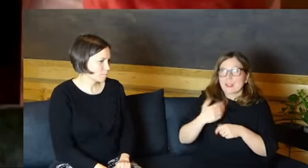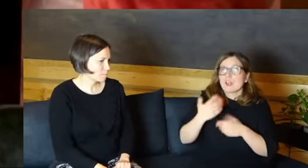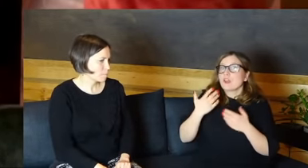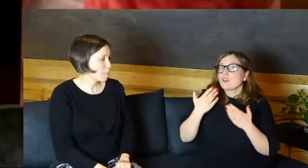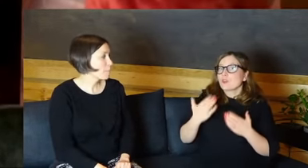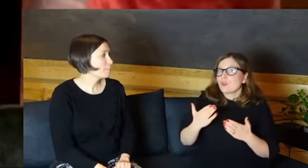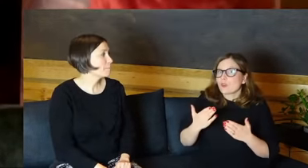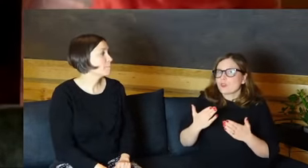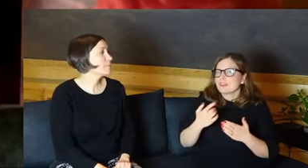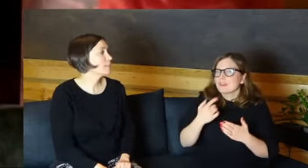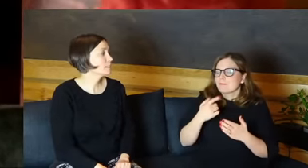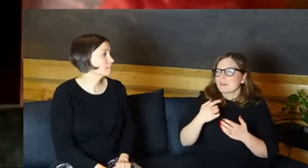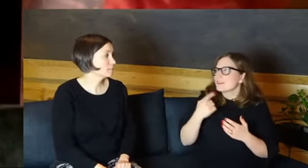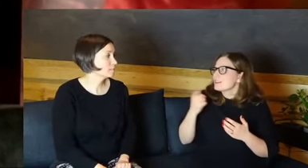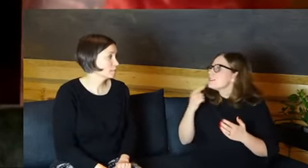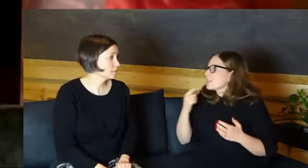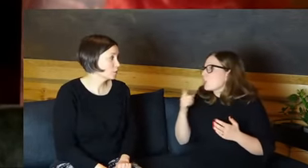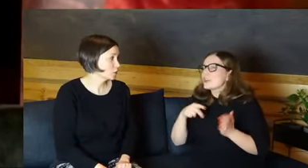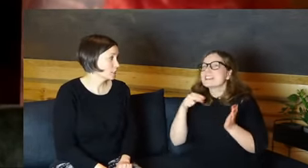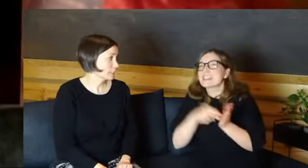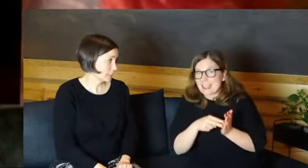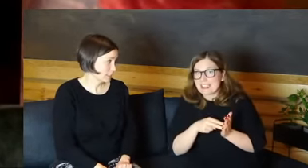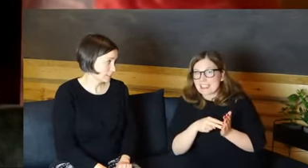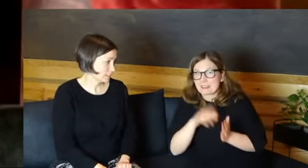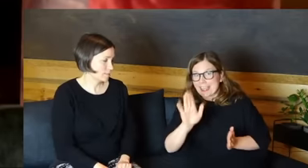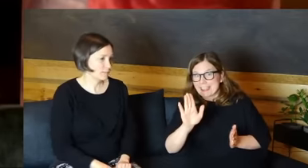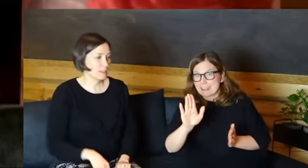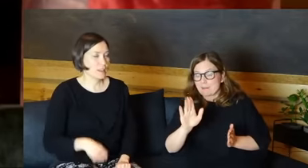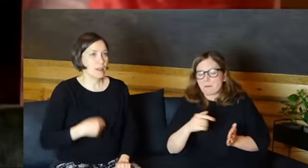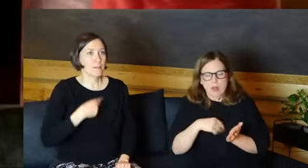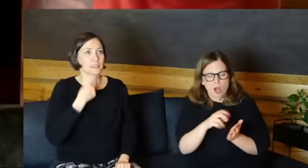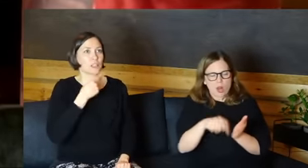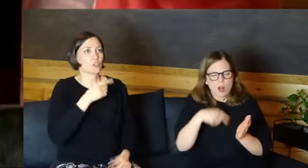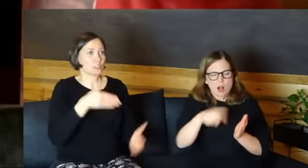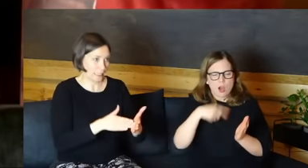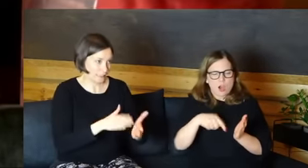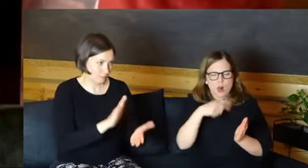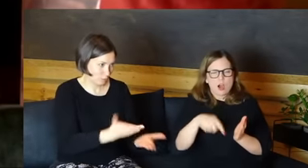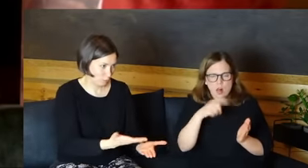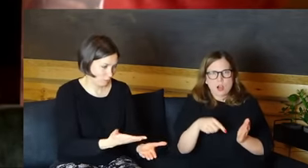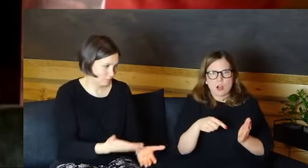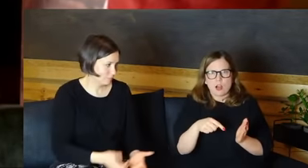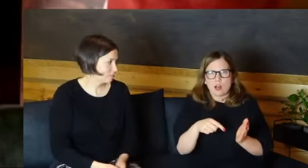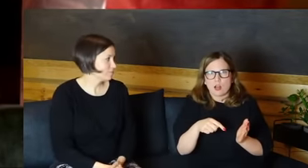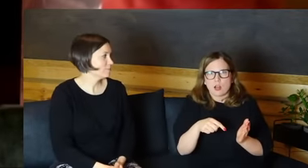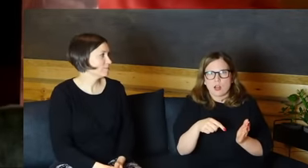Tai sano sitten seis, mä pysäytän. No, mä sanon vaikka, että seis.